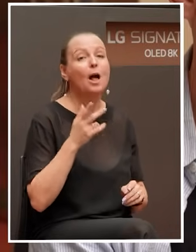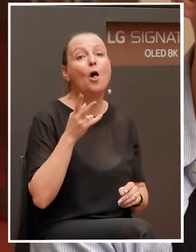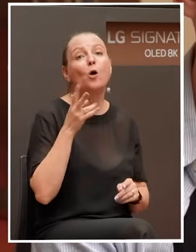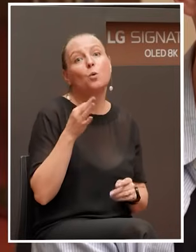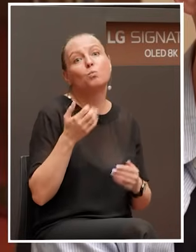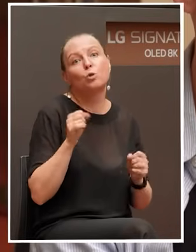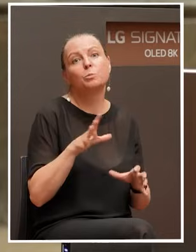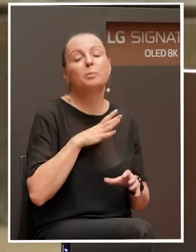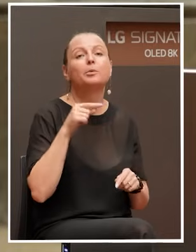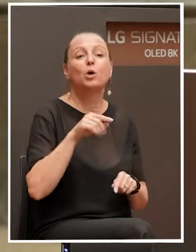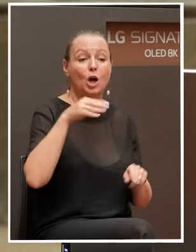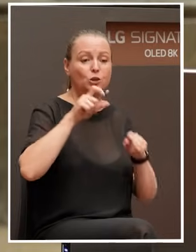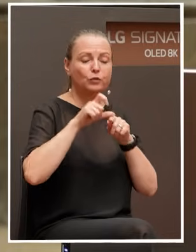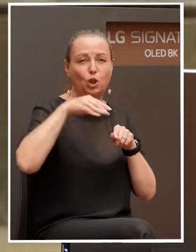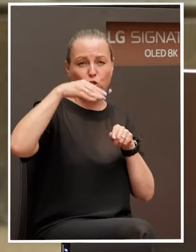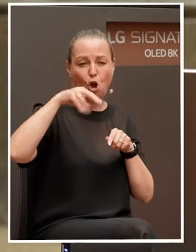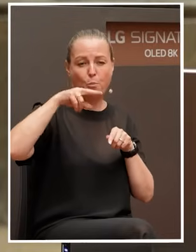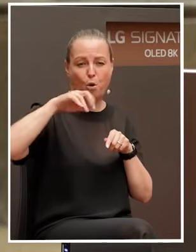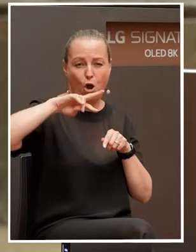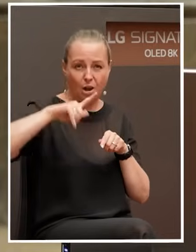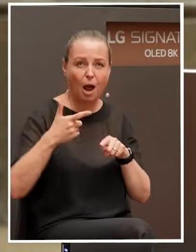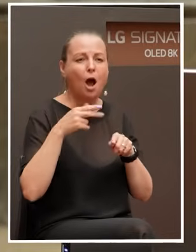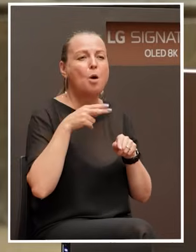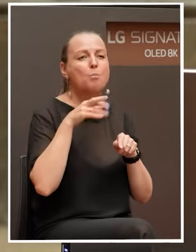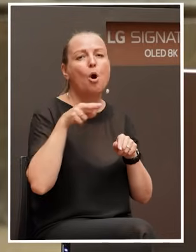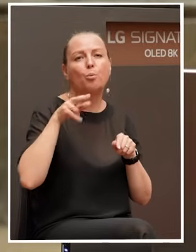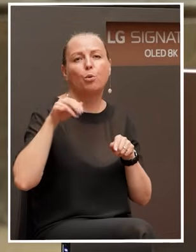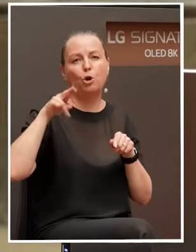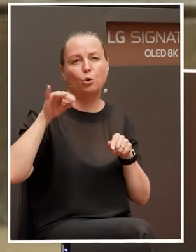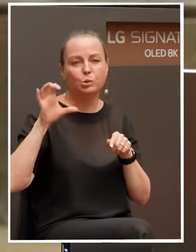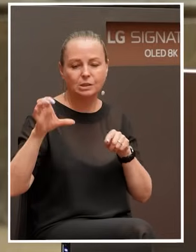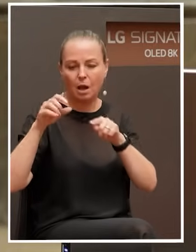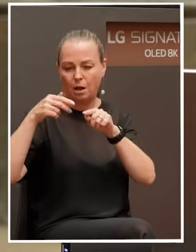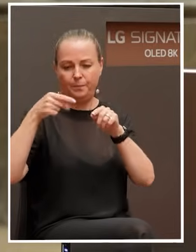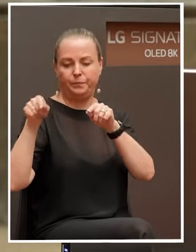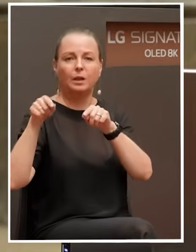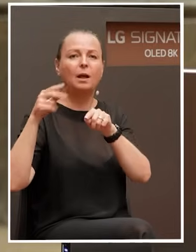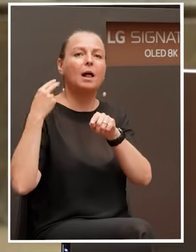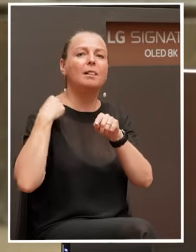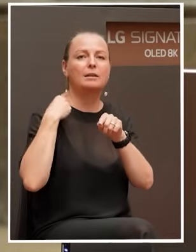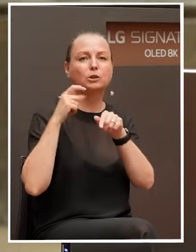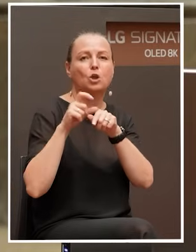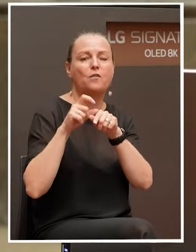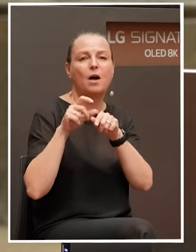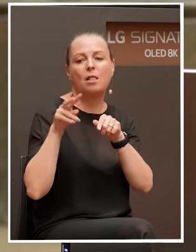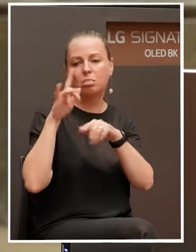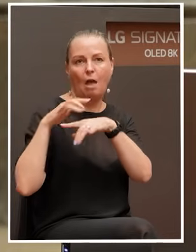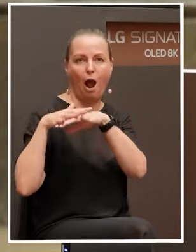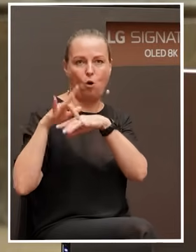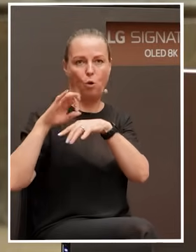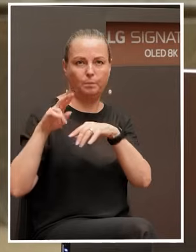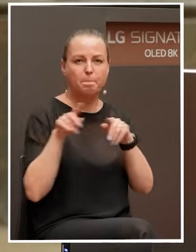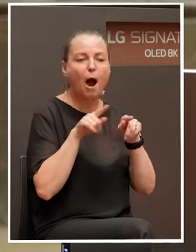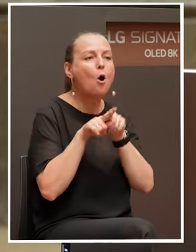тополя созвучно популюс, римскому латинскому слову «народ». Как бы то ни было,